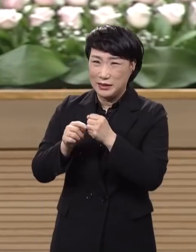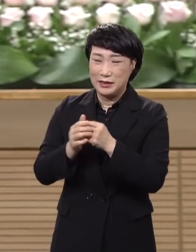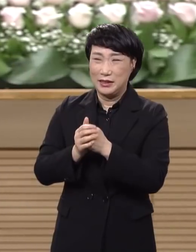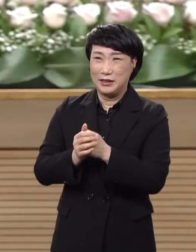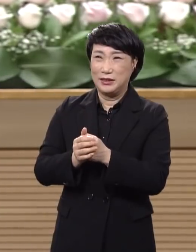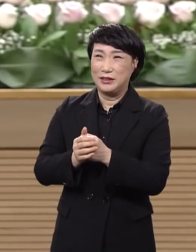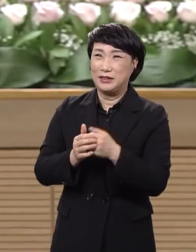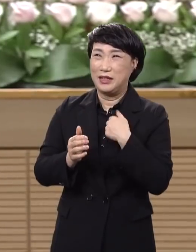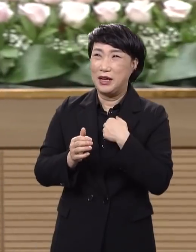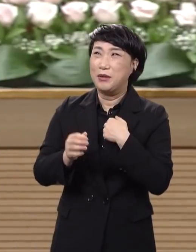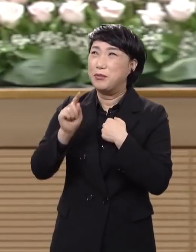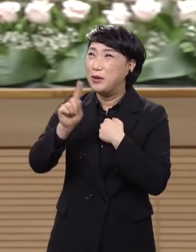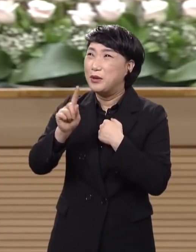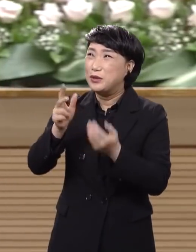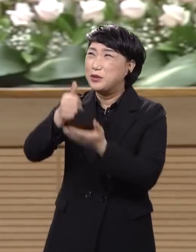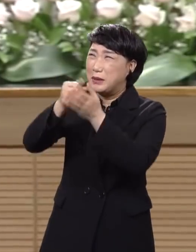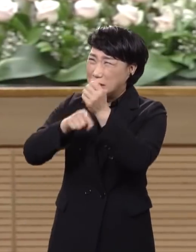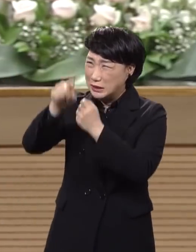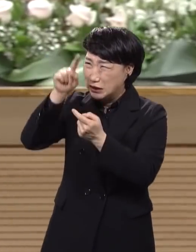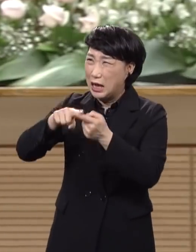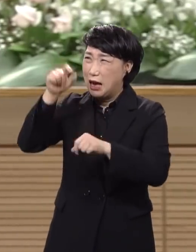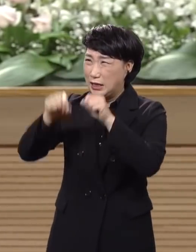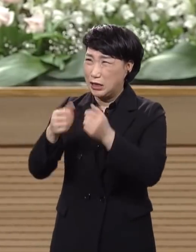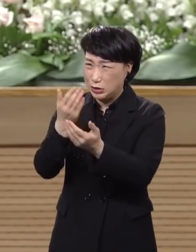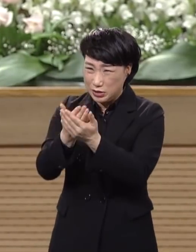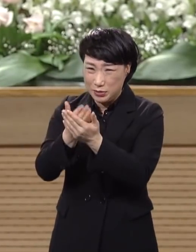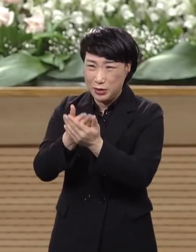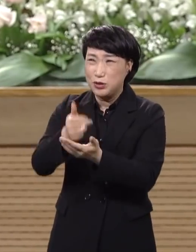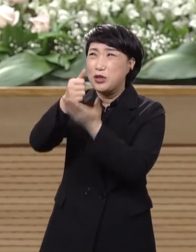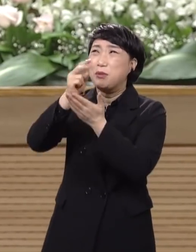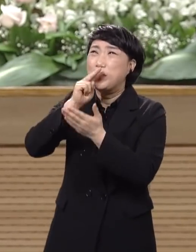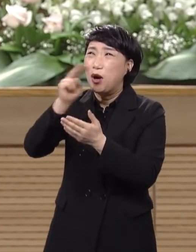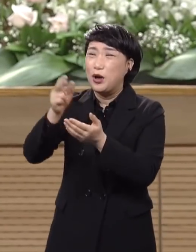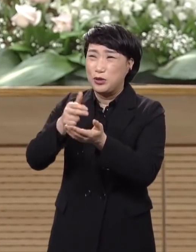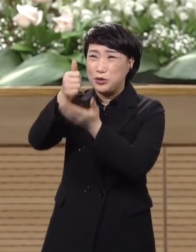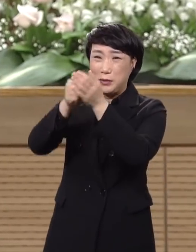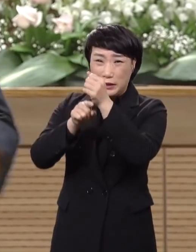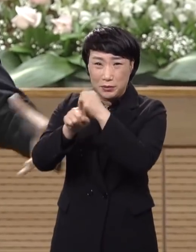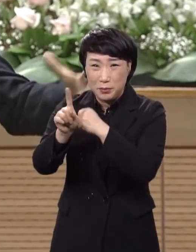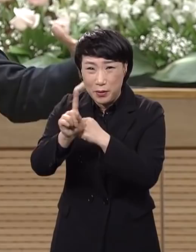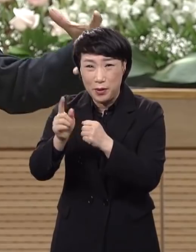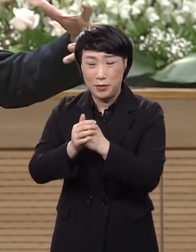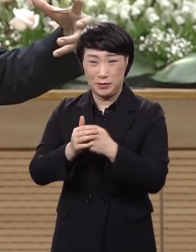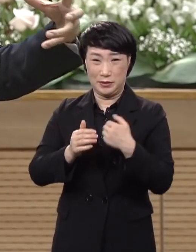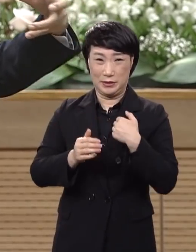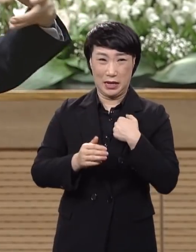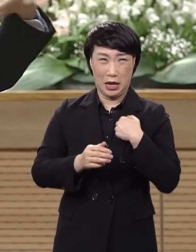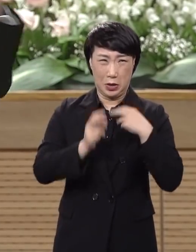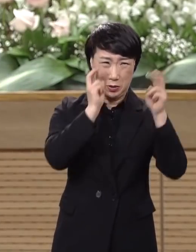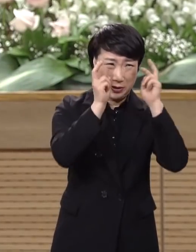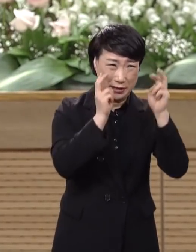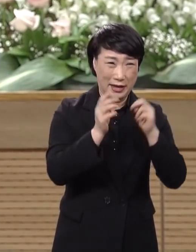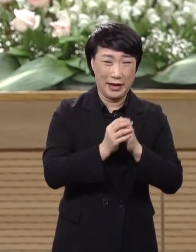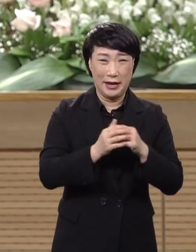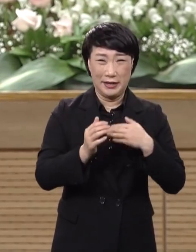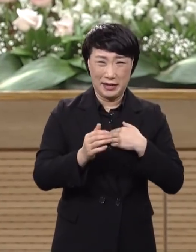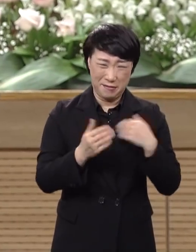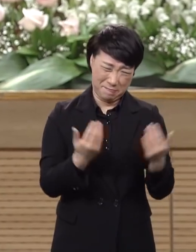뜻대로 하시옵소서. 주여, 주님의 뜻은 내 회사가